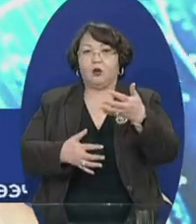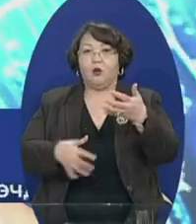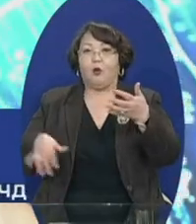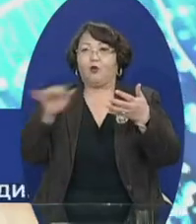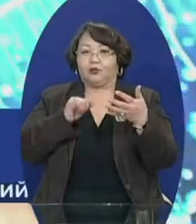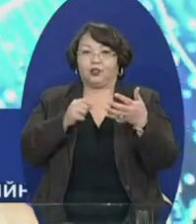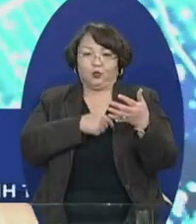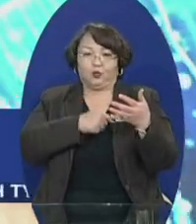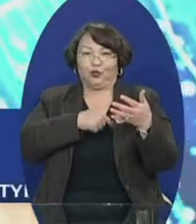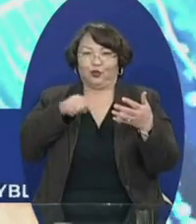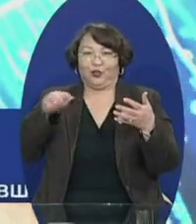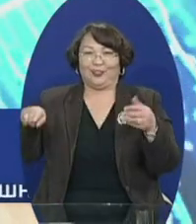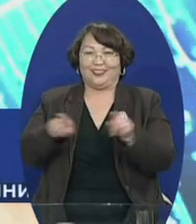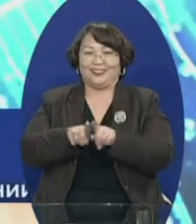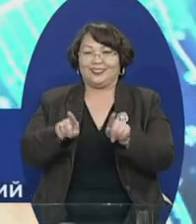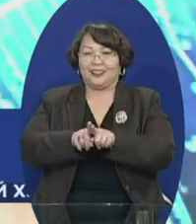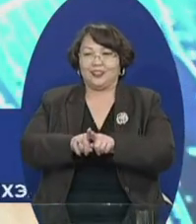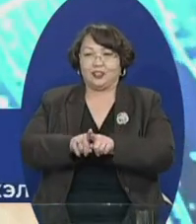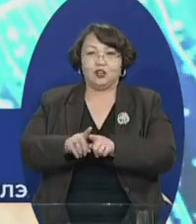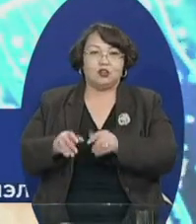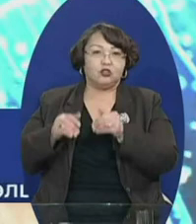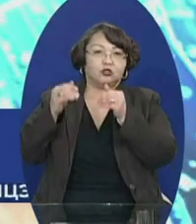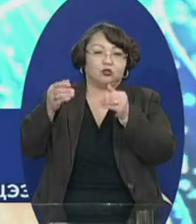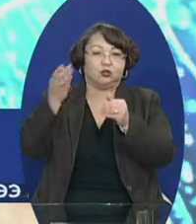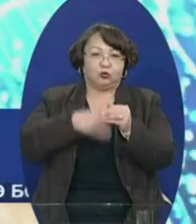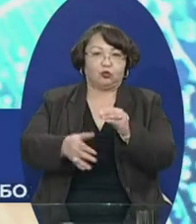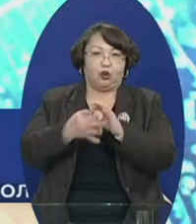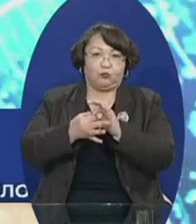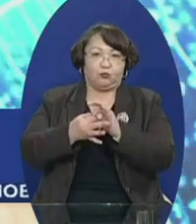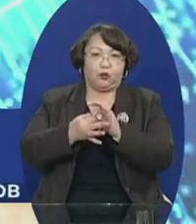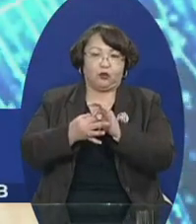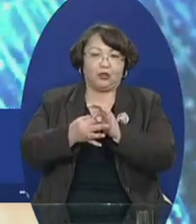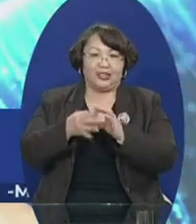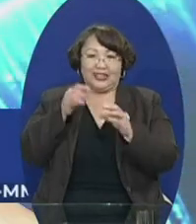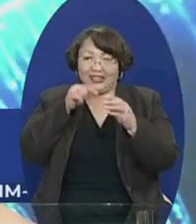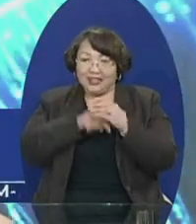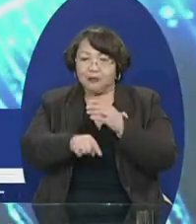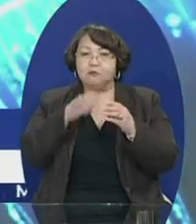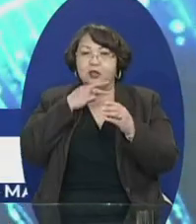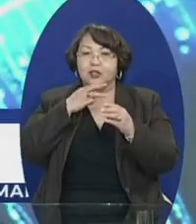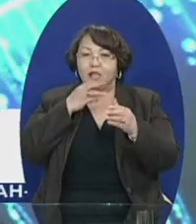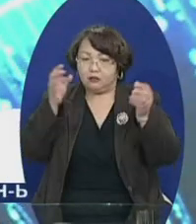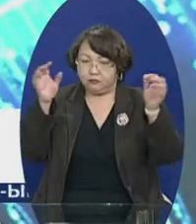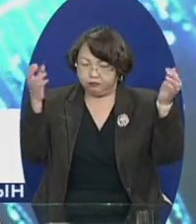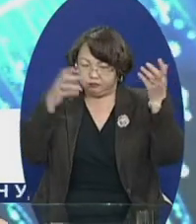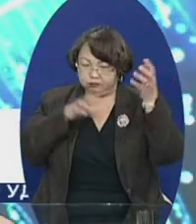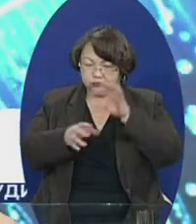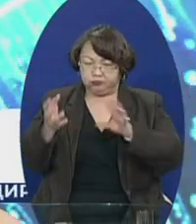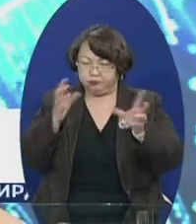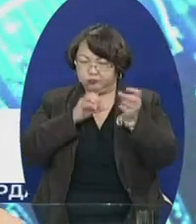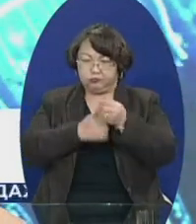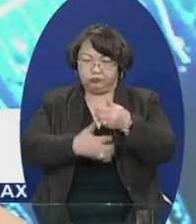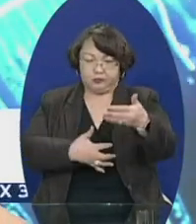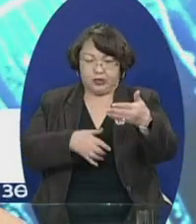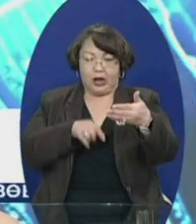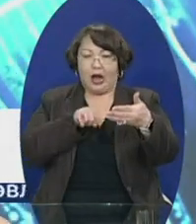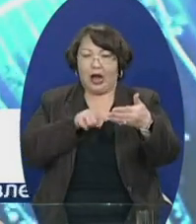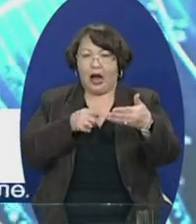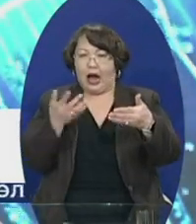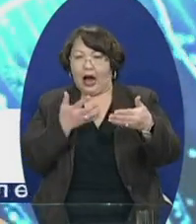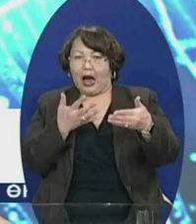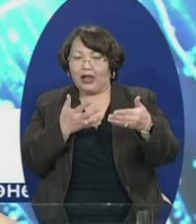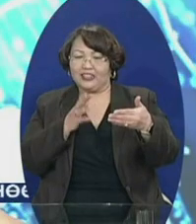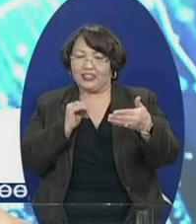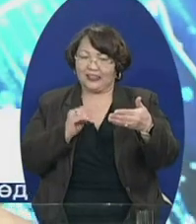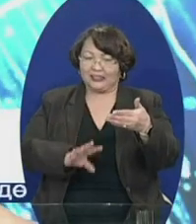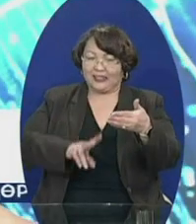хэмжих хэрэгсэл гэж үздэг. Өөрөөр хэлбэл тухайн хүний биетийн ижил тэр салбарт юу нь болж байна, хаана болохгүй байна, үр дүн юу байна гэдгийг мэдэх